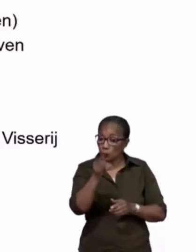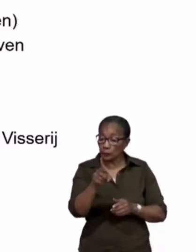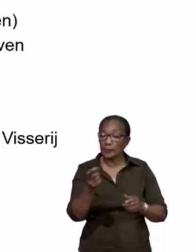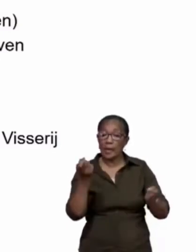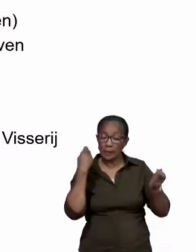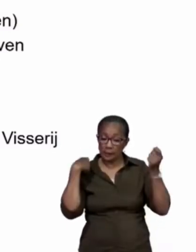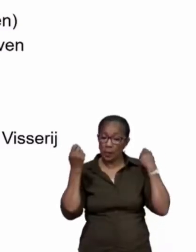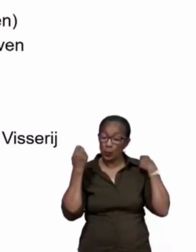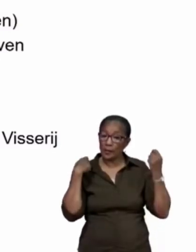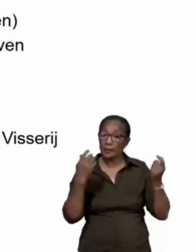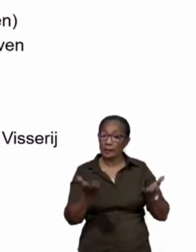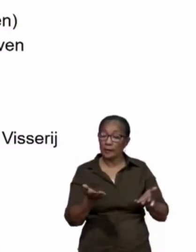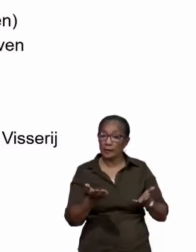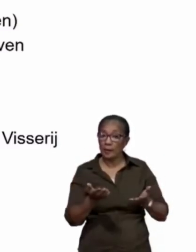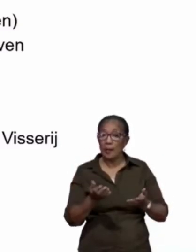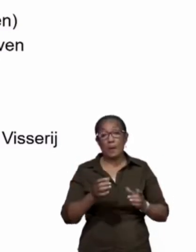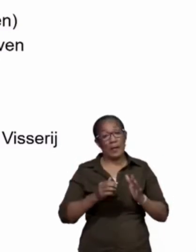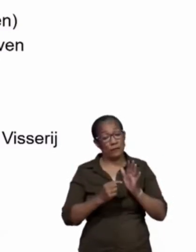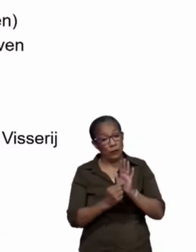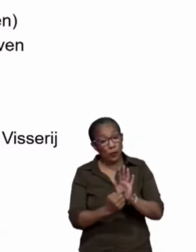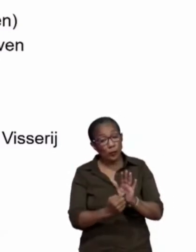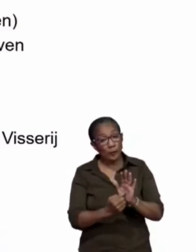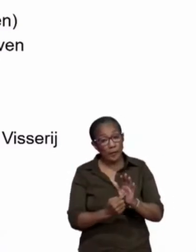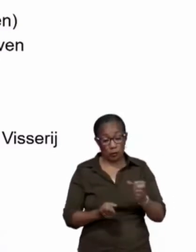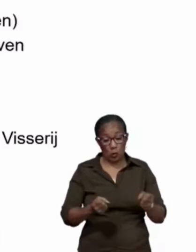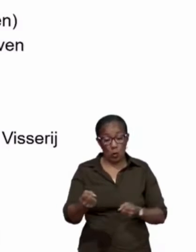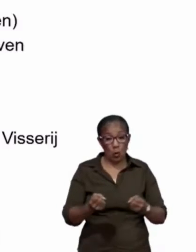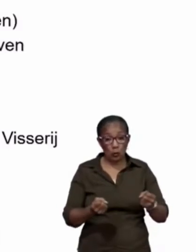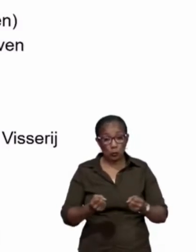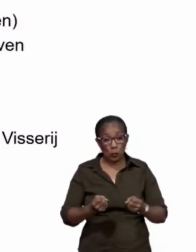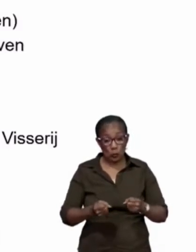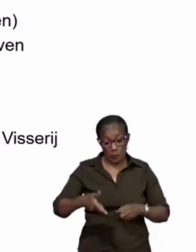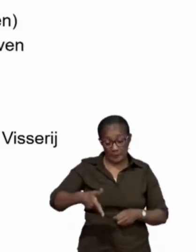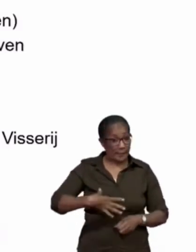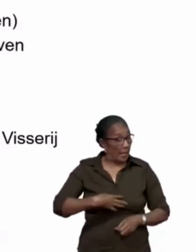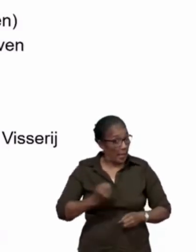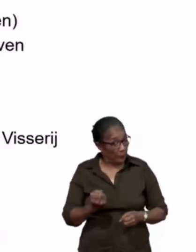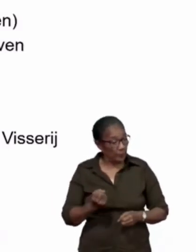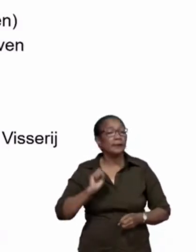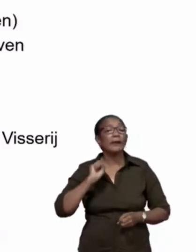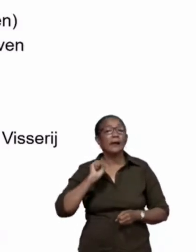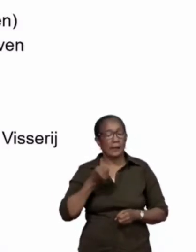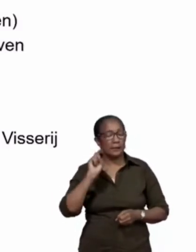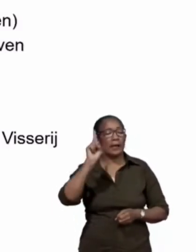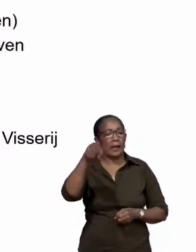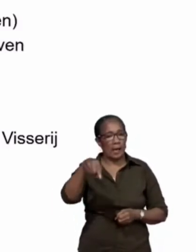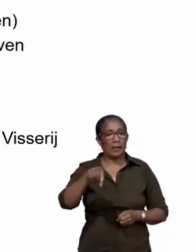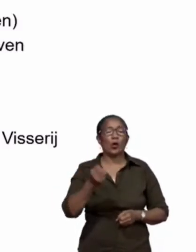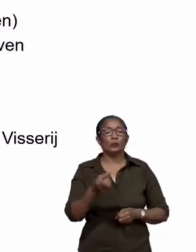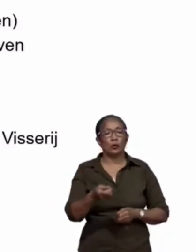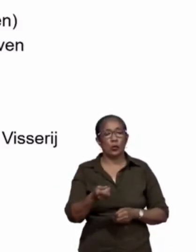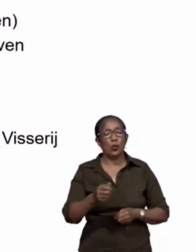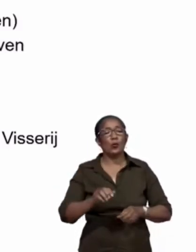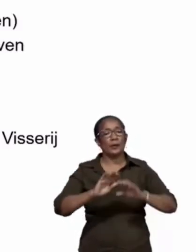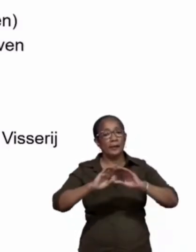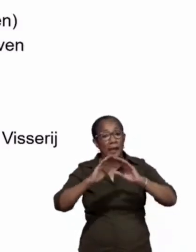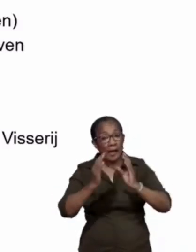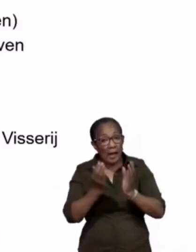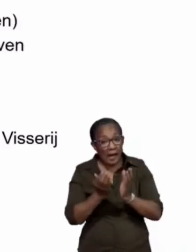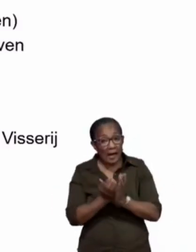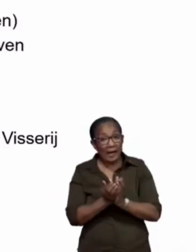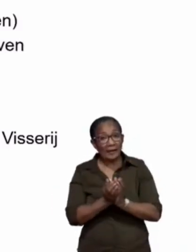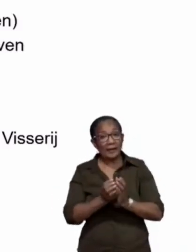je benzine e waka drie, dat ik kan go buy je benzine. Alle multinational,